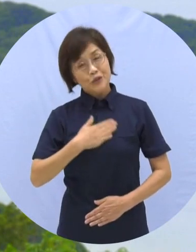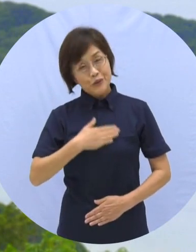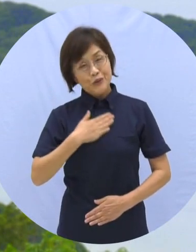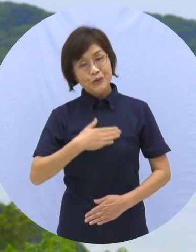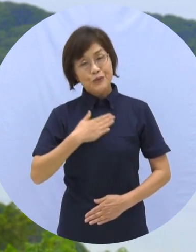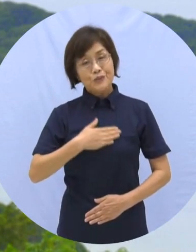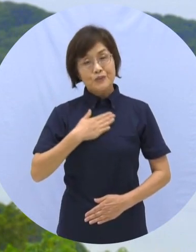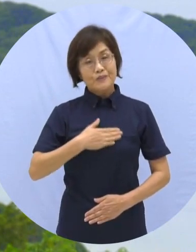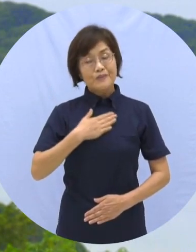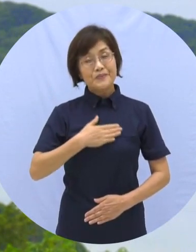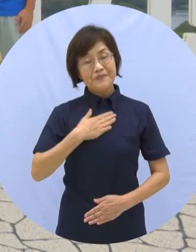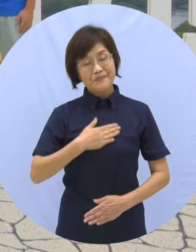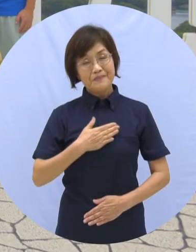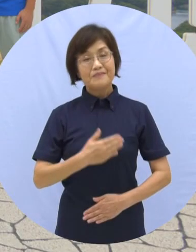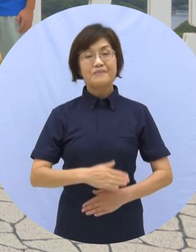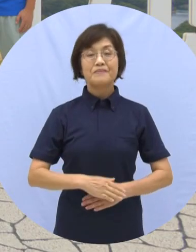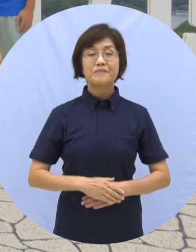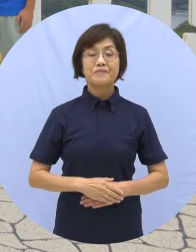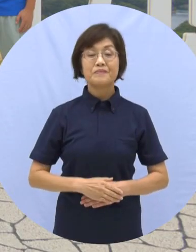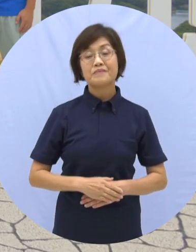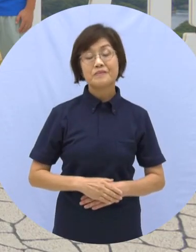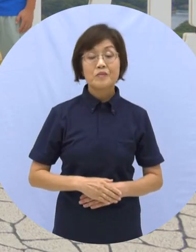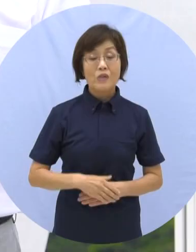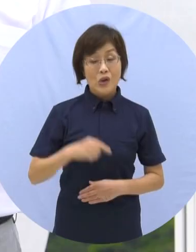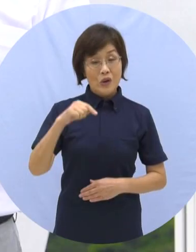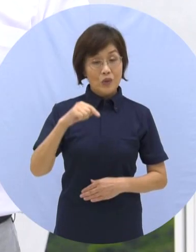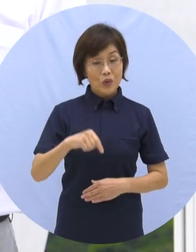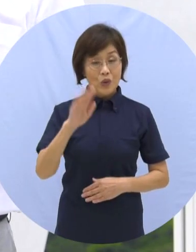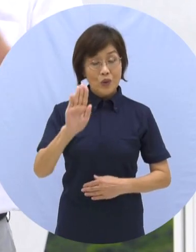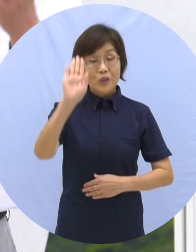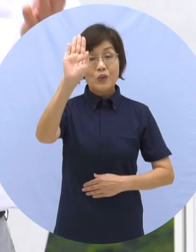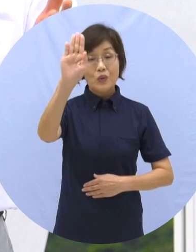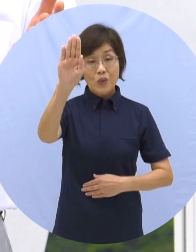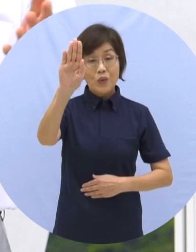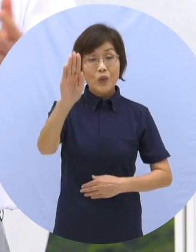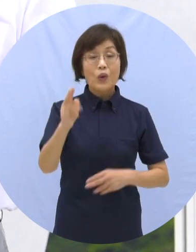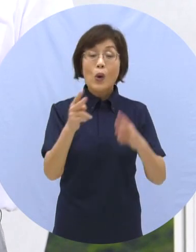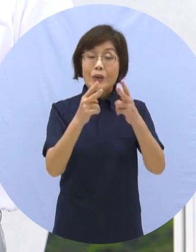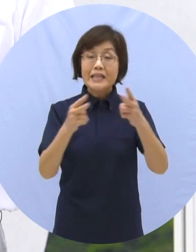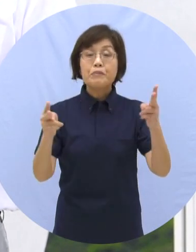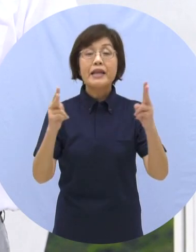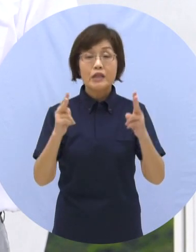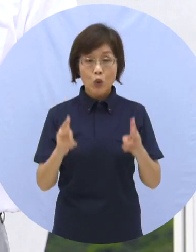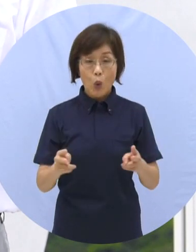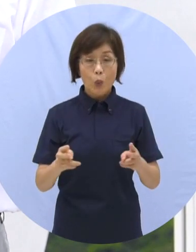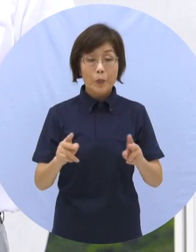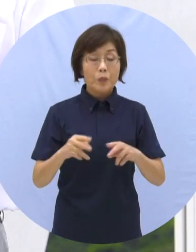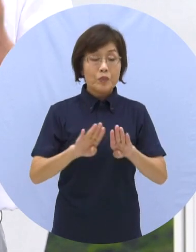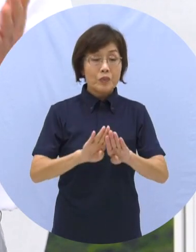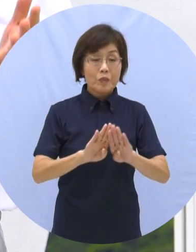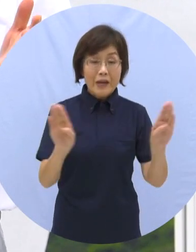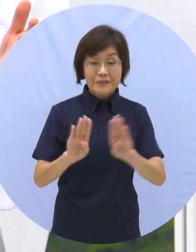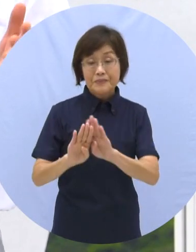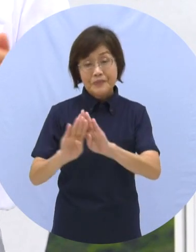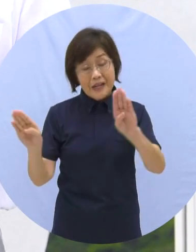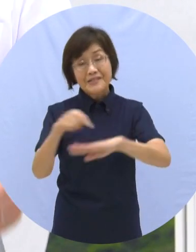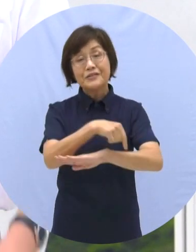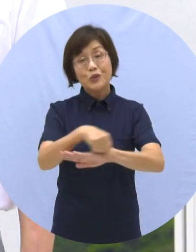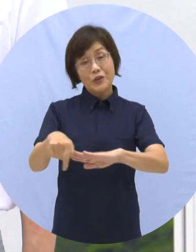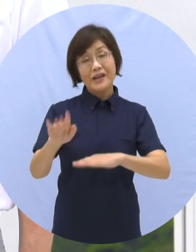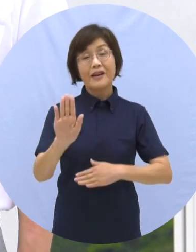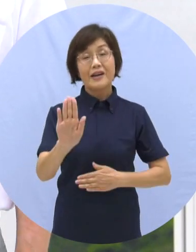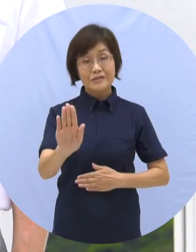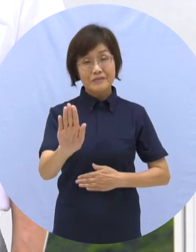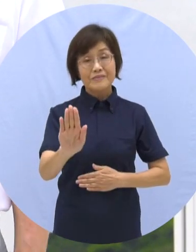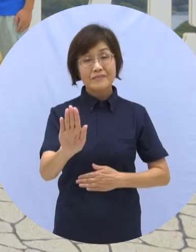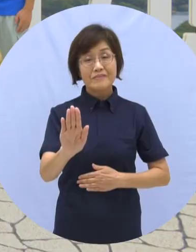時間を過ごせそうですね。 九十九島観光公園はこれからさまざまなイベントを開催地としても活用されていく予定です